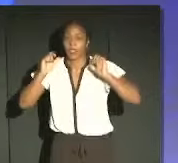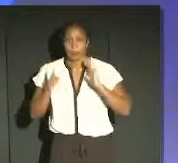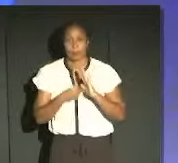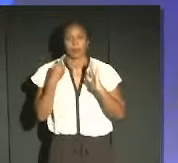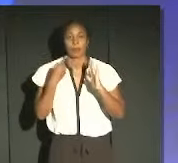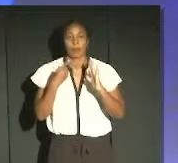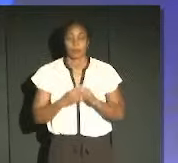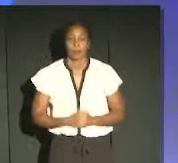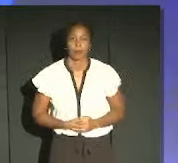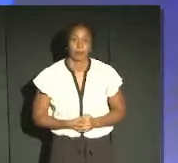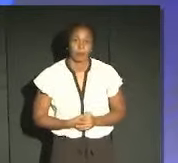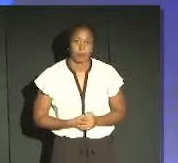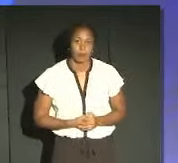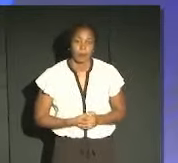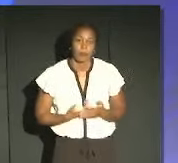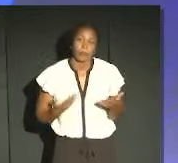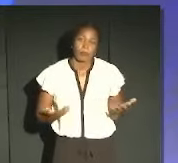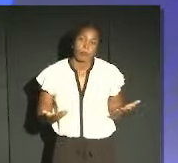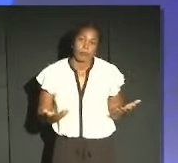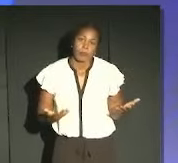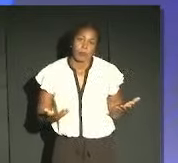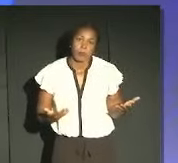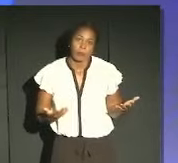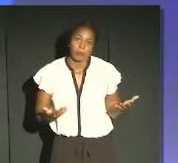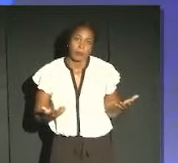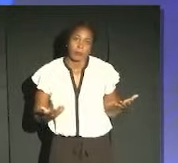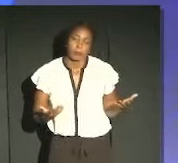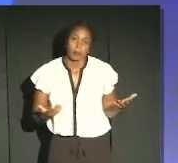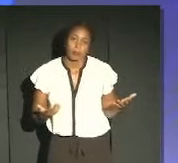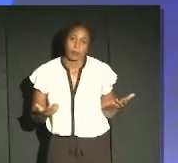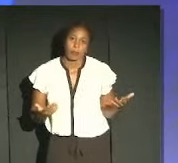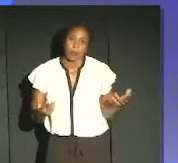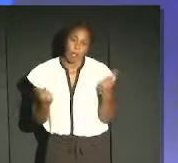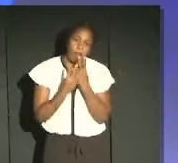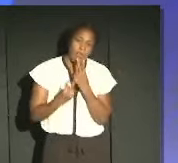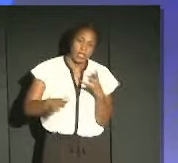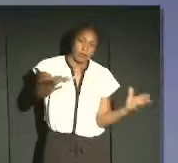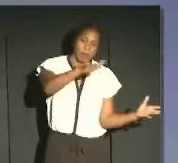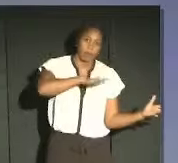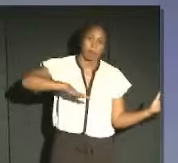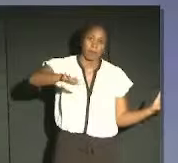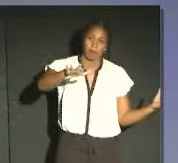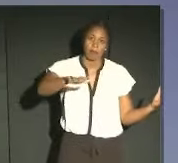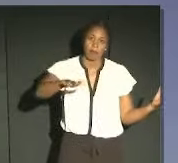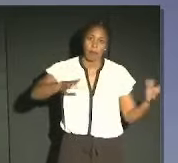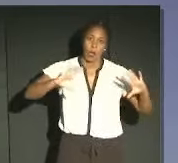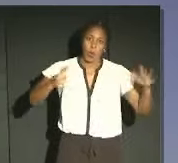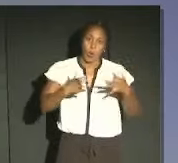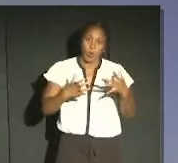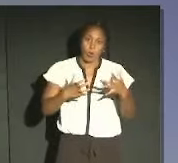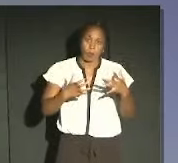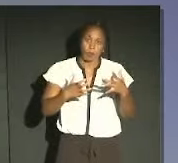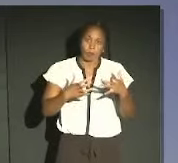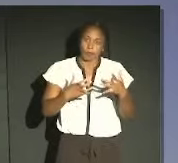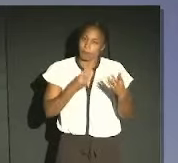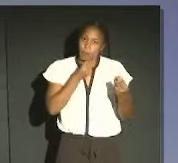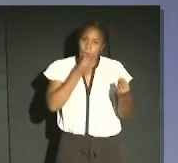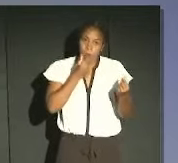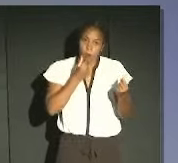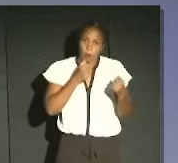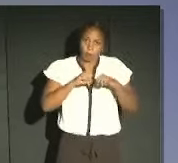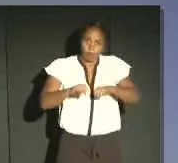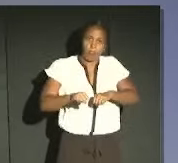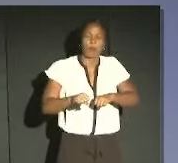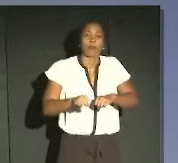erreurs parce que face à nous on a un bloc qui se dresse et notre